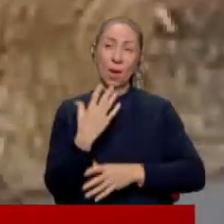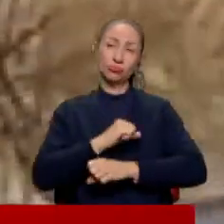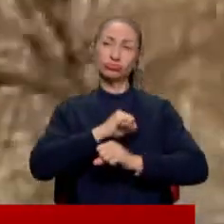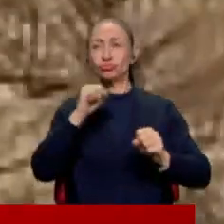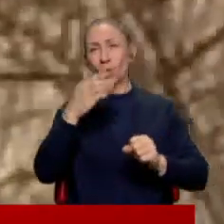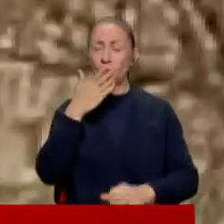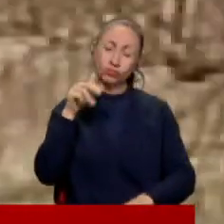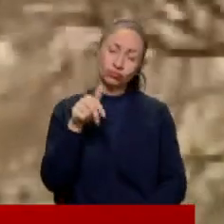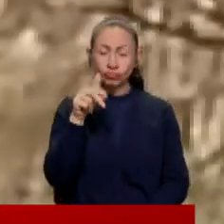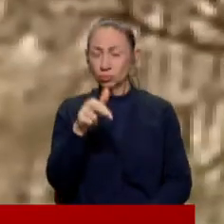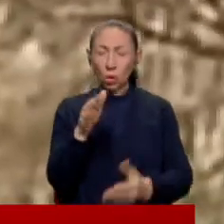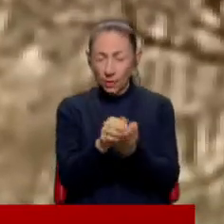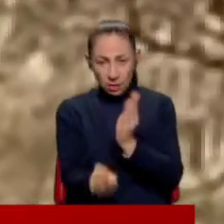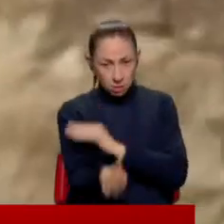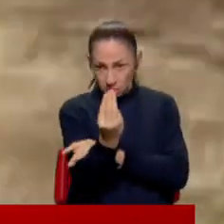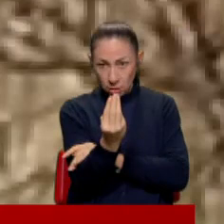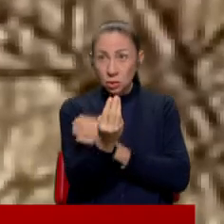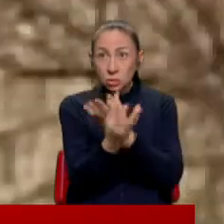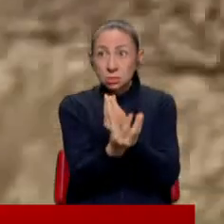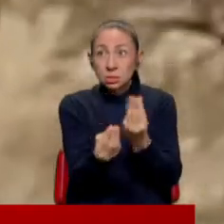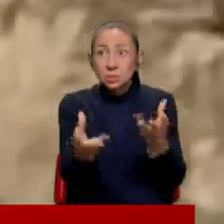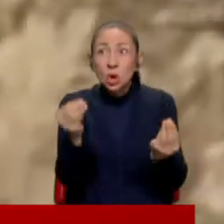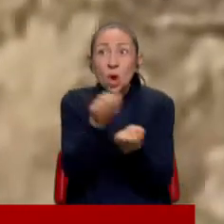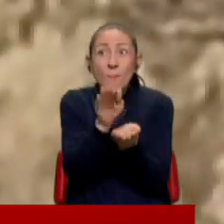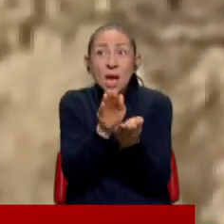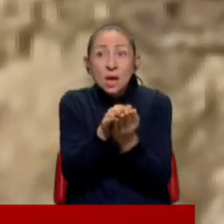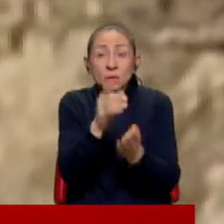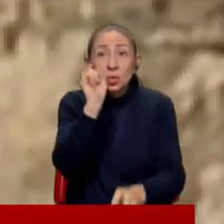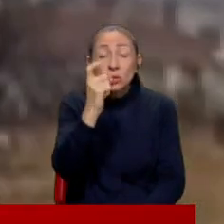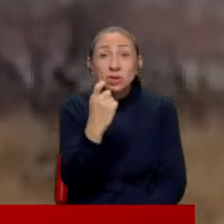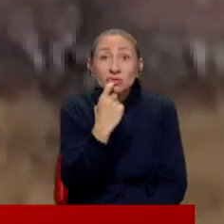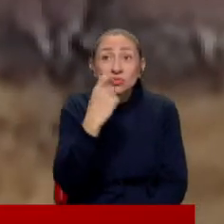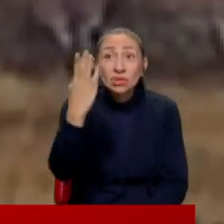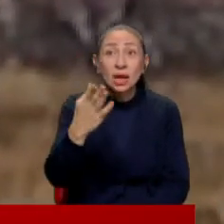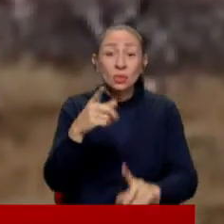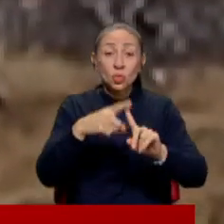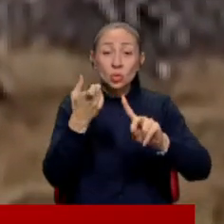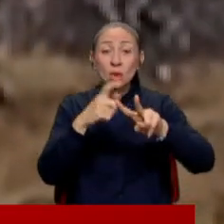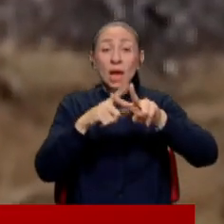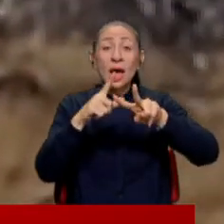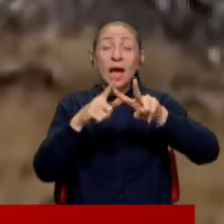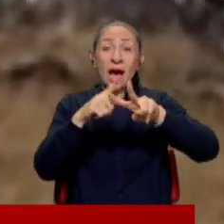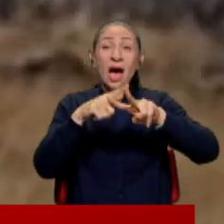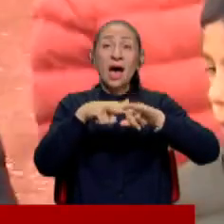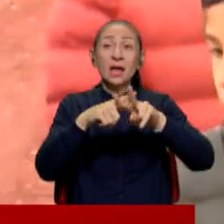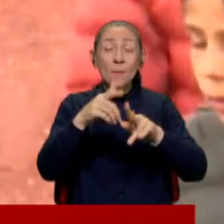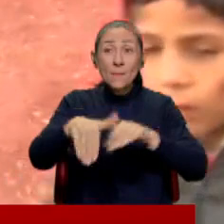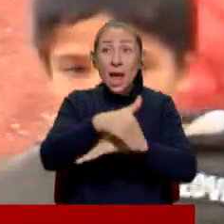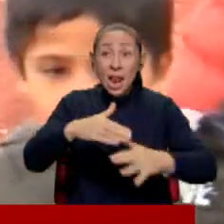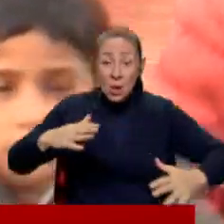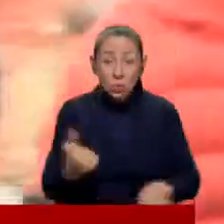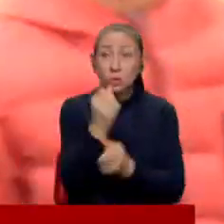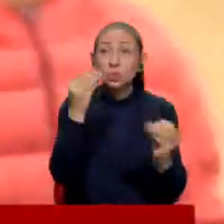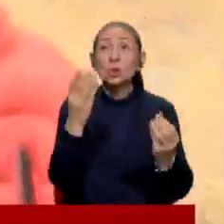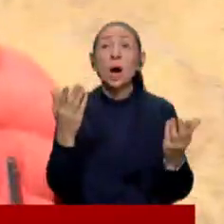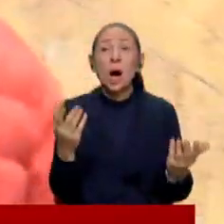yolunda yürürken çıktı karşısına onlarca sokak köpeği 9 yaşındaki tunan Yılmaz'ın mahalleliler kurtardı küçük